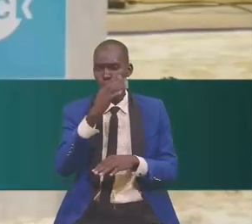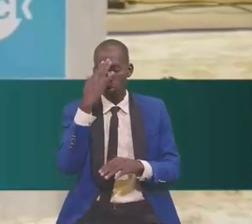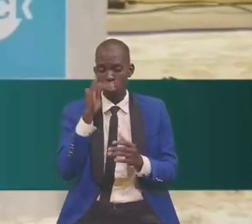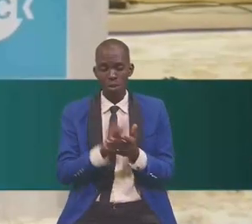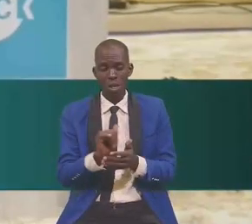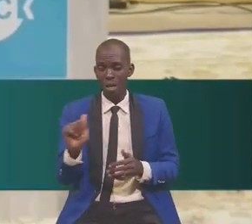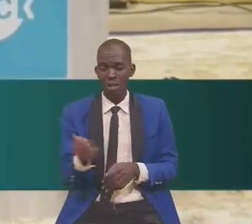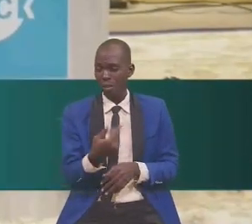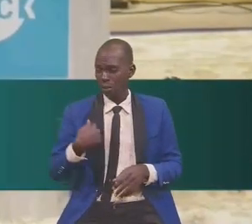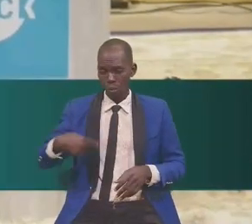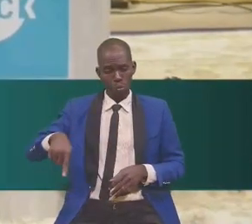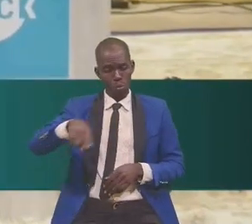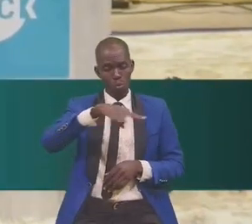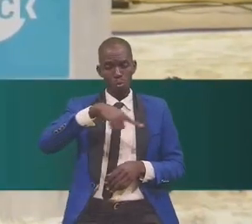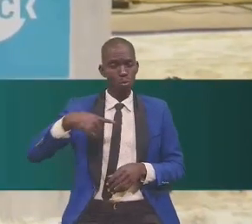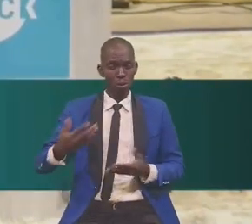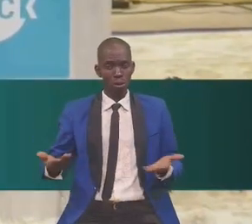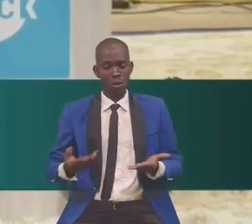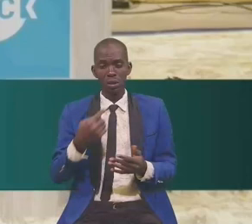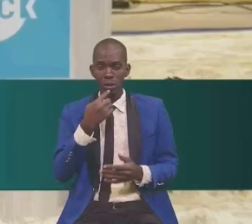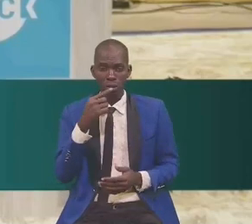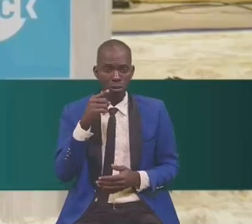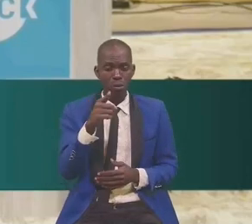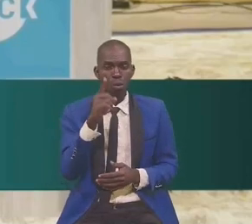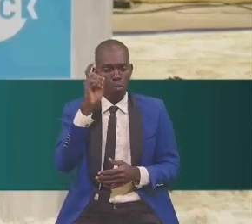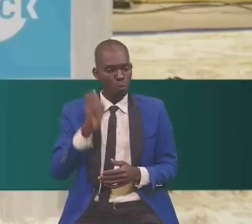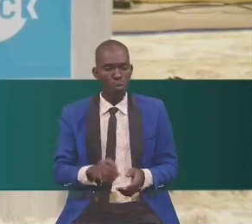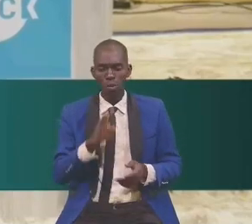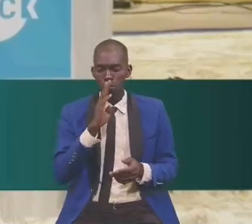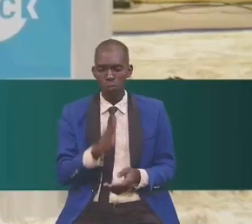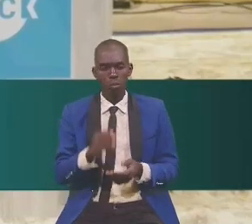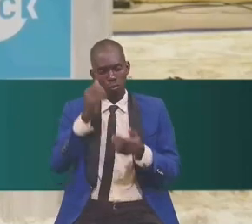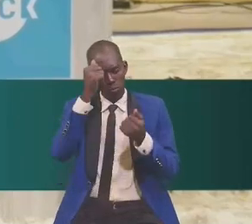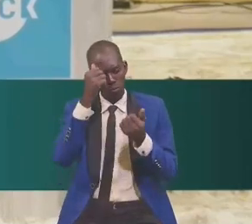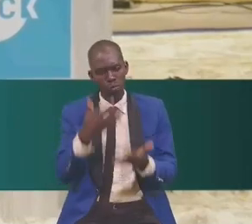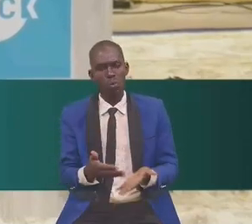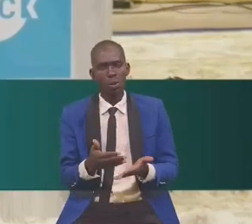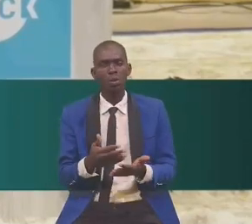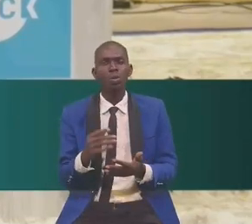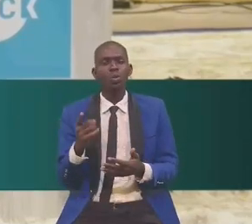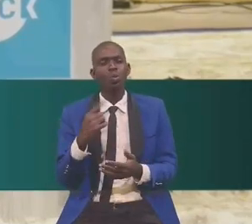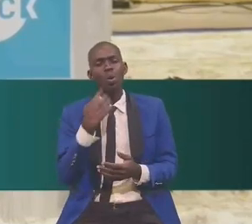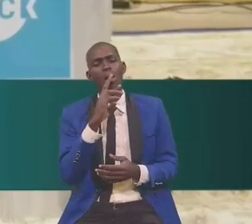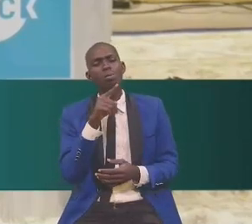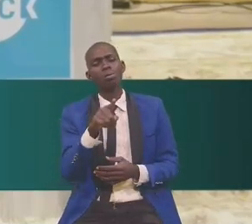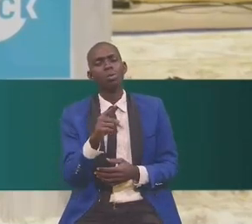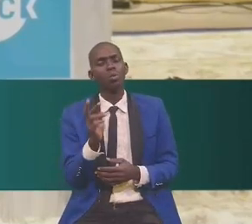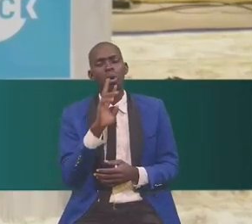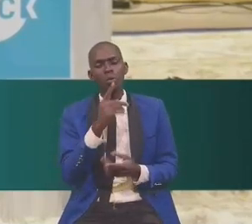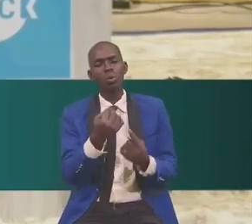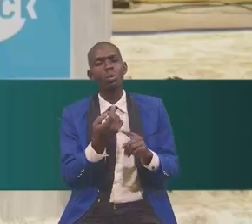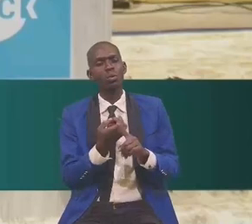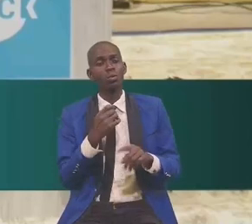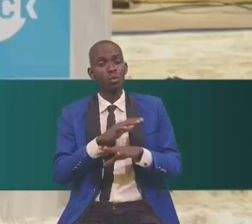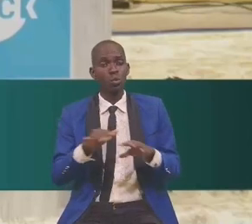être fait à Jérusalem, ne sera pas fait. D'où venez-vous? Est-ce que vous ne savez pas? Est-ce que vous ne comprenez pas que